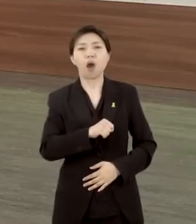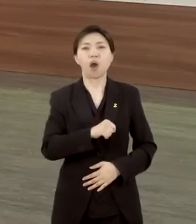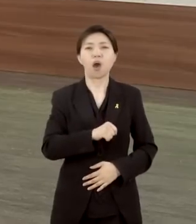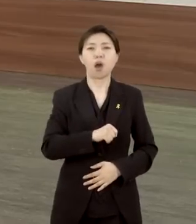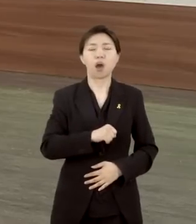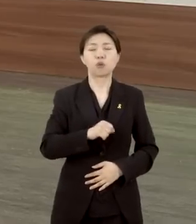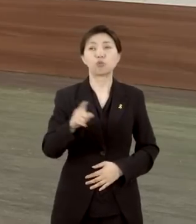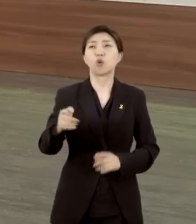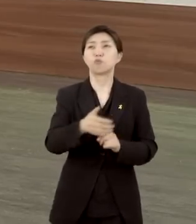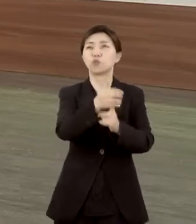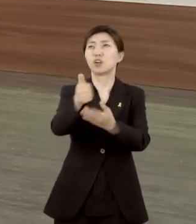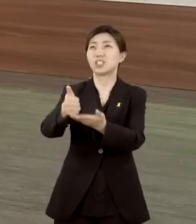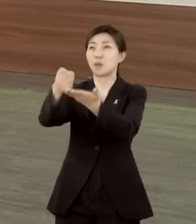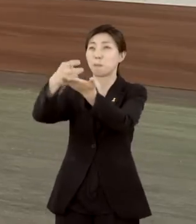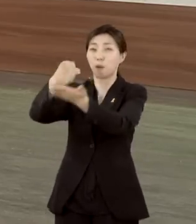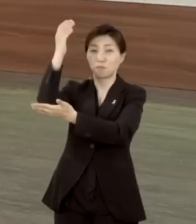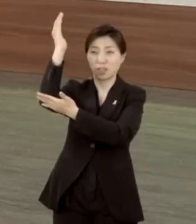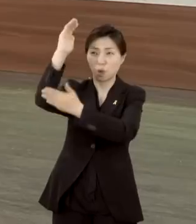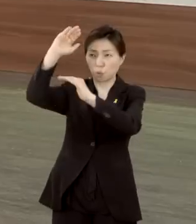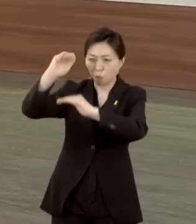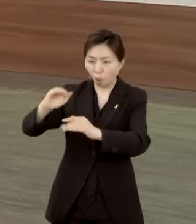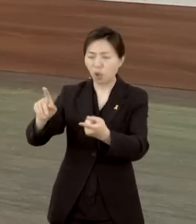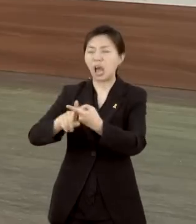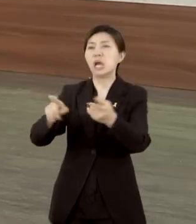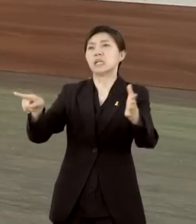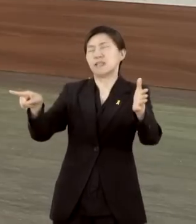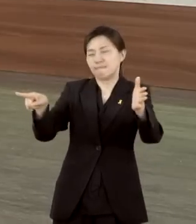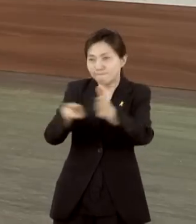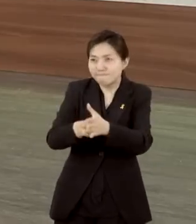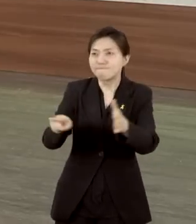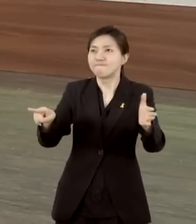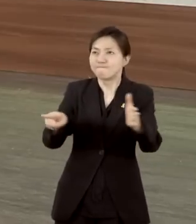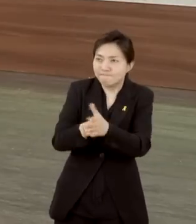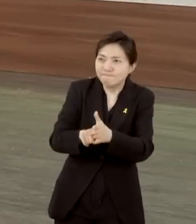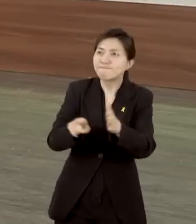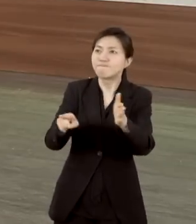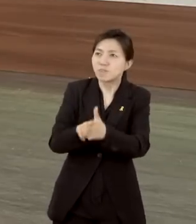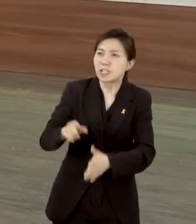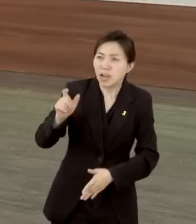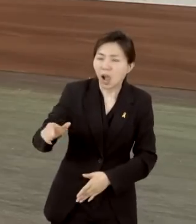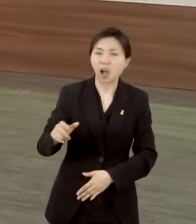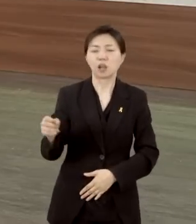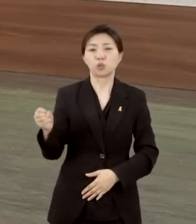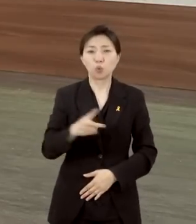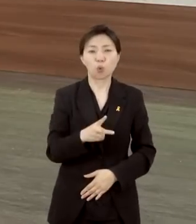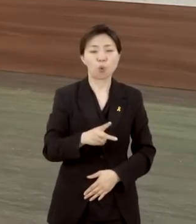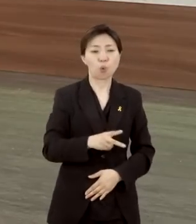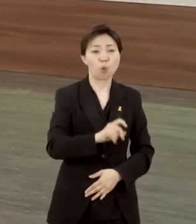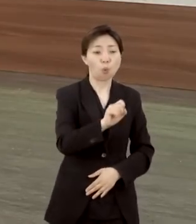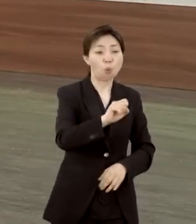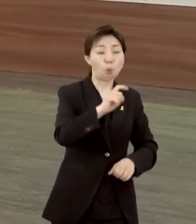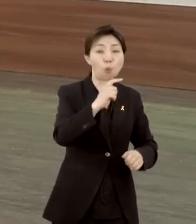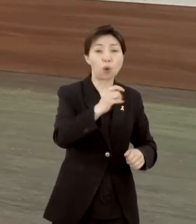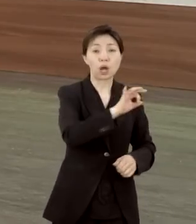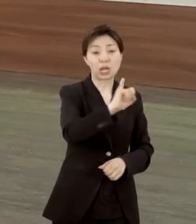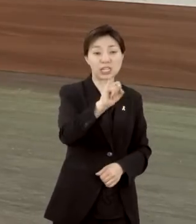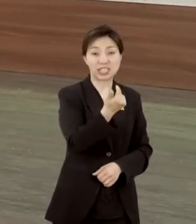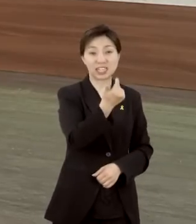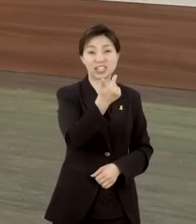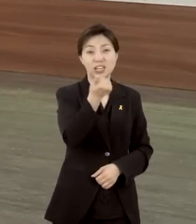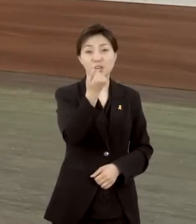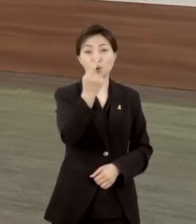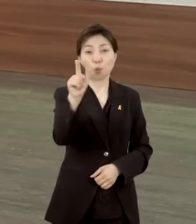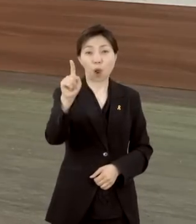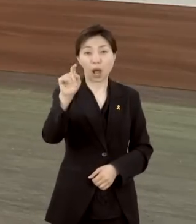대한 믿음을 일으키고 혹은 그 자리에서이 인과업보의 무서움을 깨우치고 그 자리에서